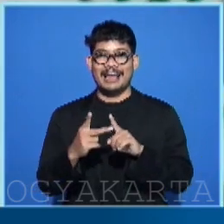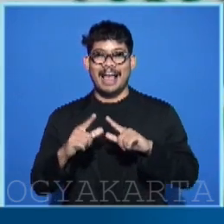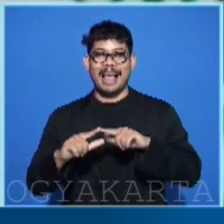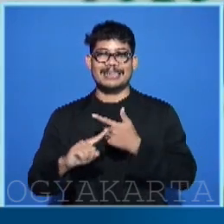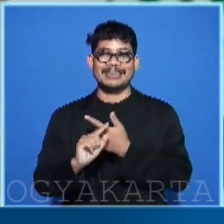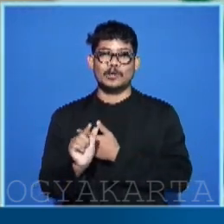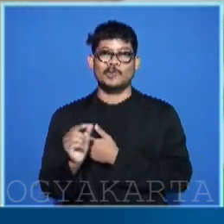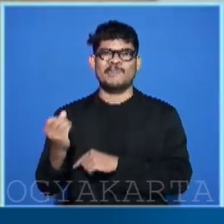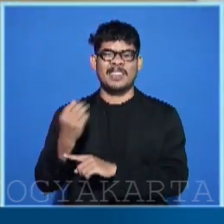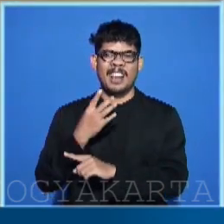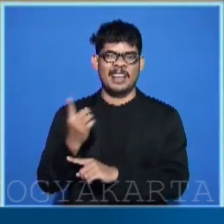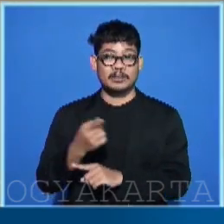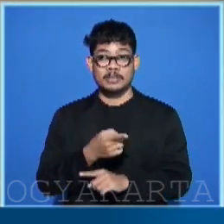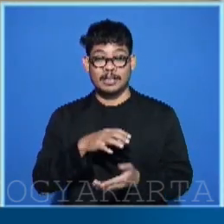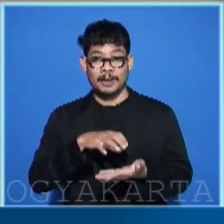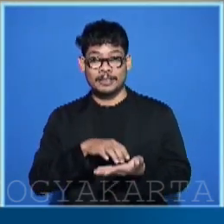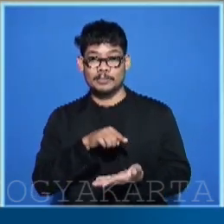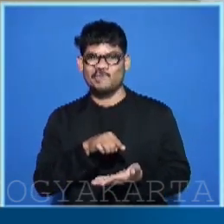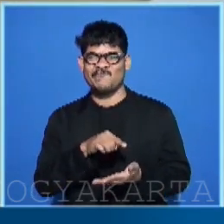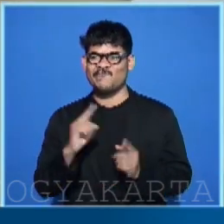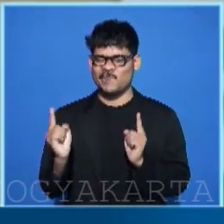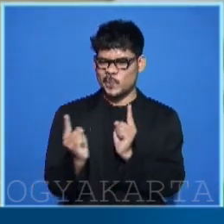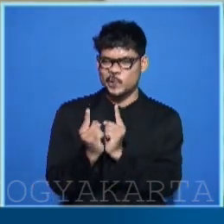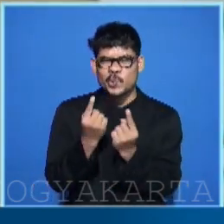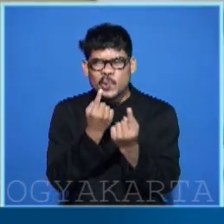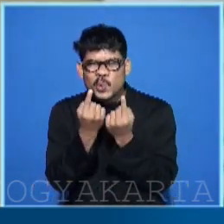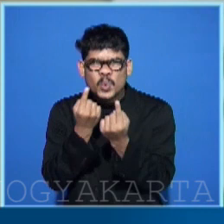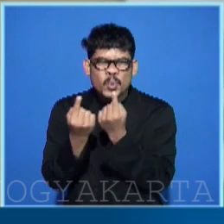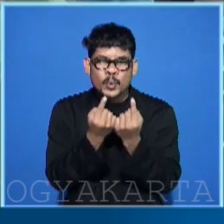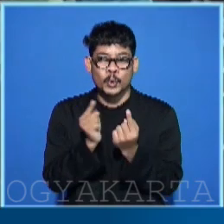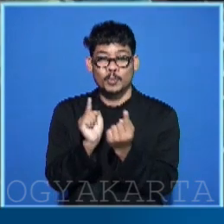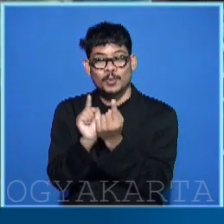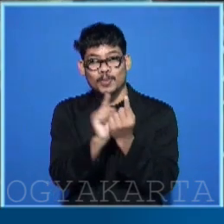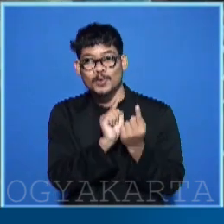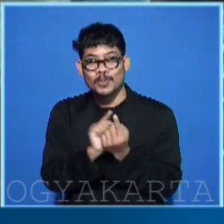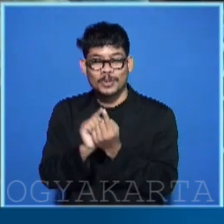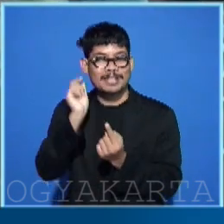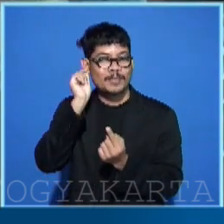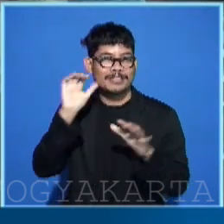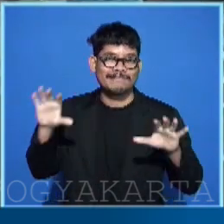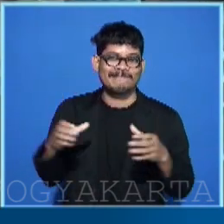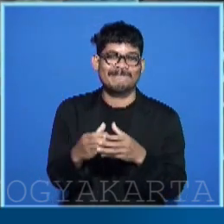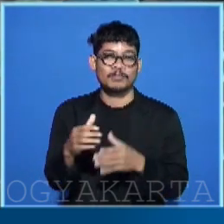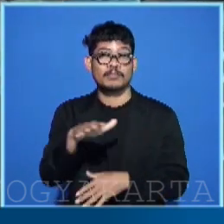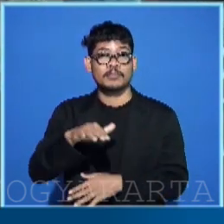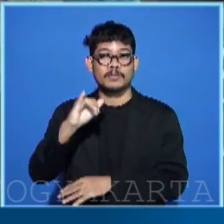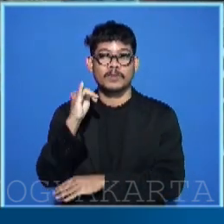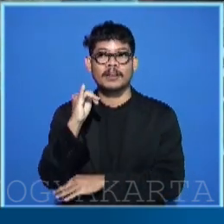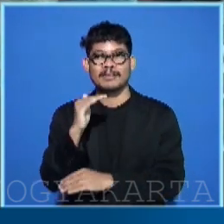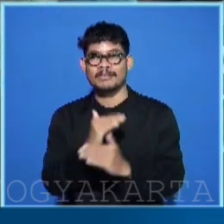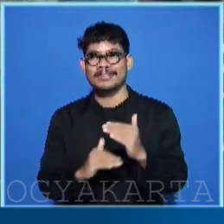bertujuan sebagai ajang silaturahmi antar ibu-ibu Dharma Wanita dari berbagai instansi di DIY sehingga meningkatkan